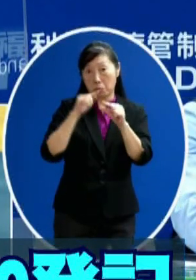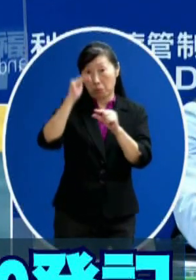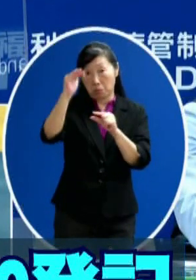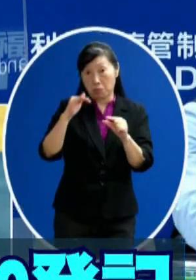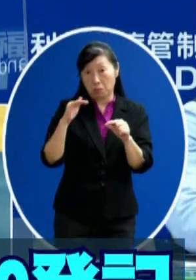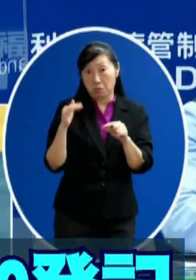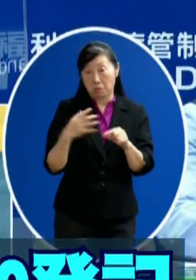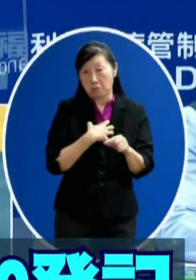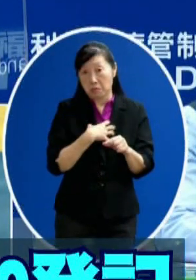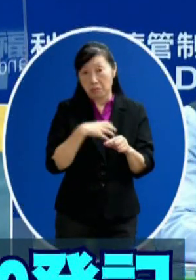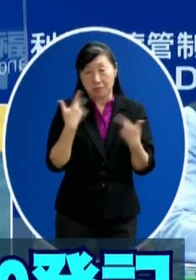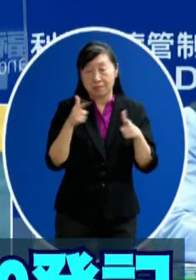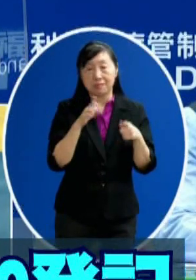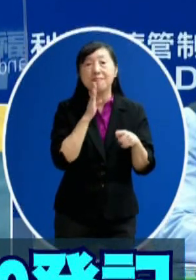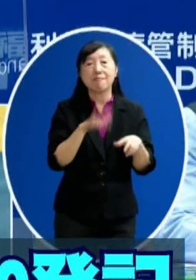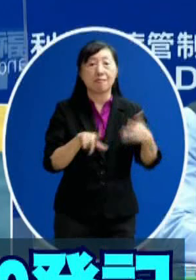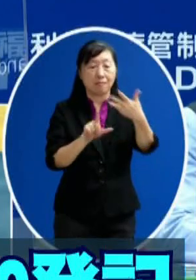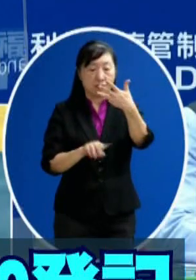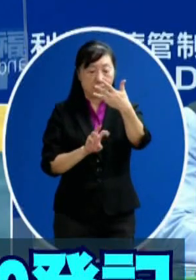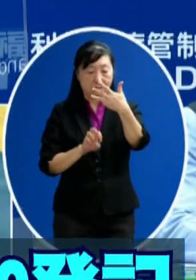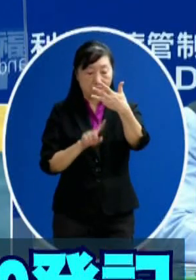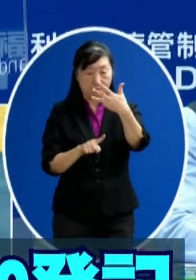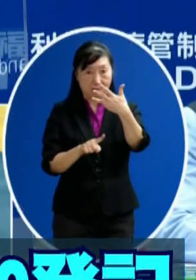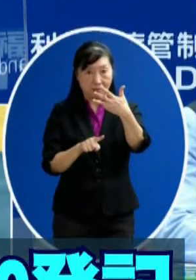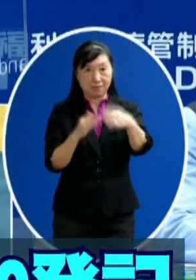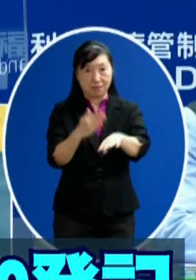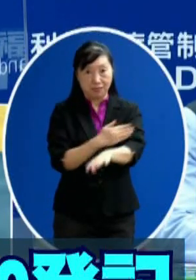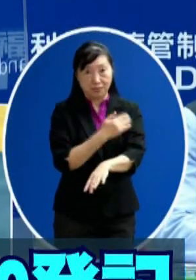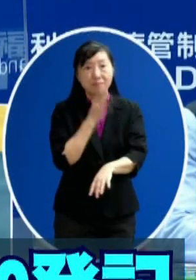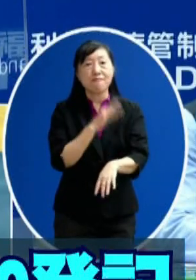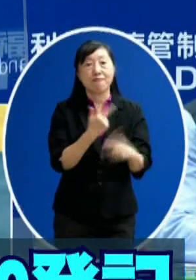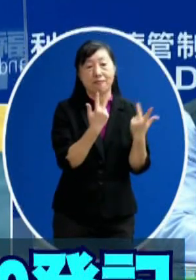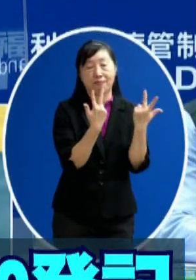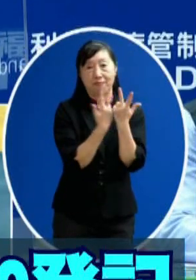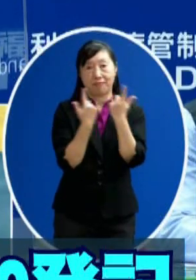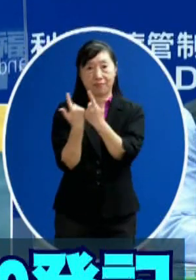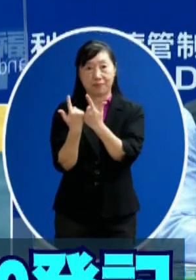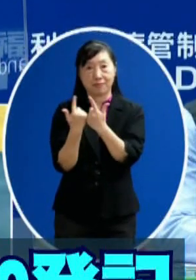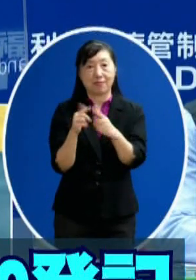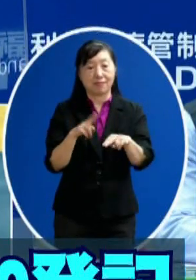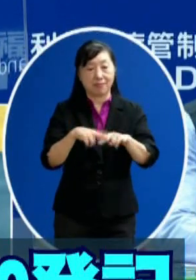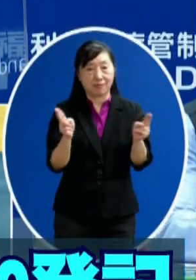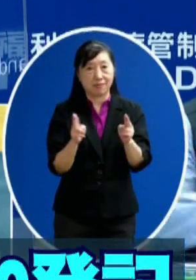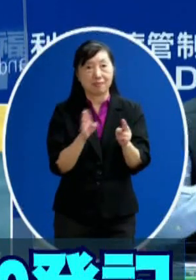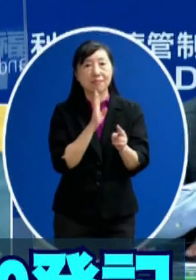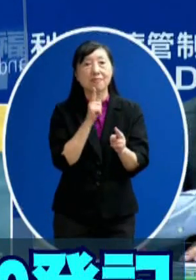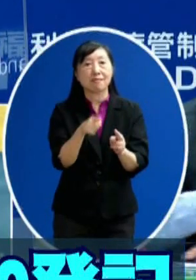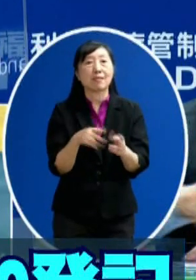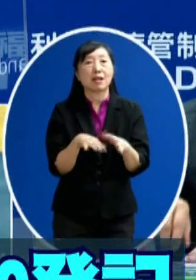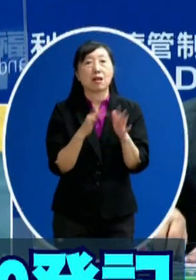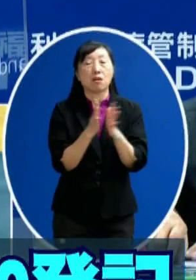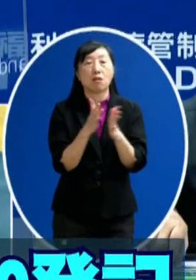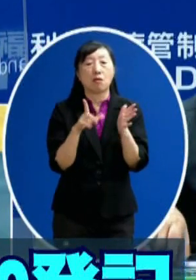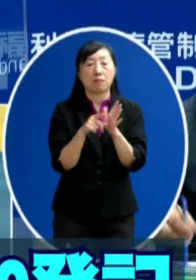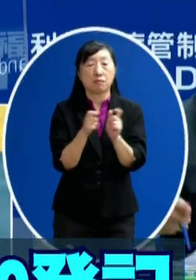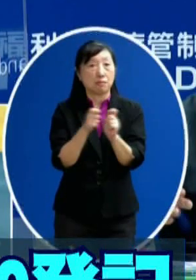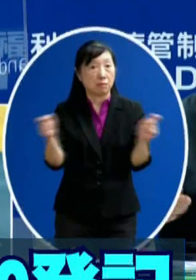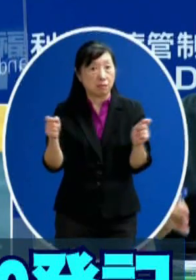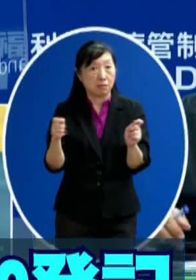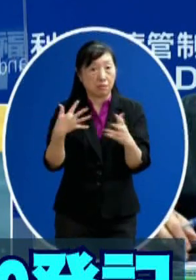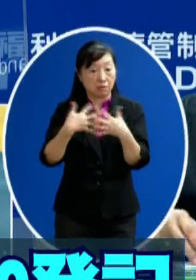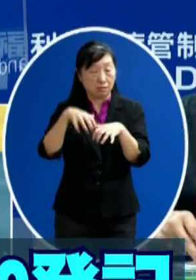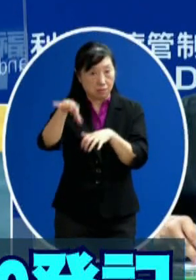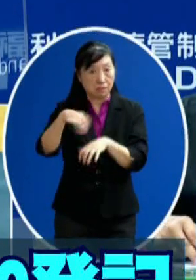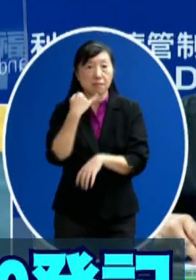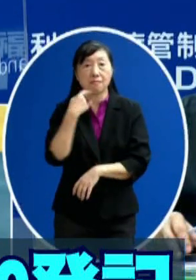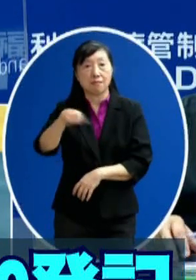近200家的越南小吃，还有包括店铺都要做全面性的稽查。目前发现了两件非常可疑的肉品，